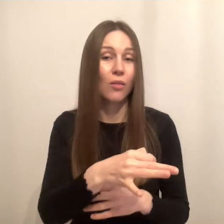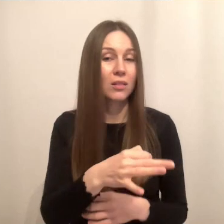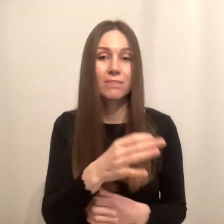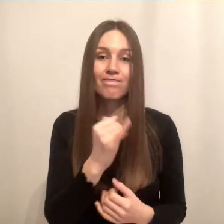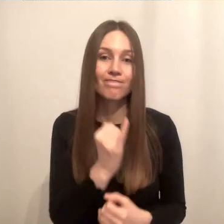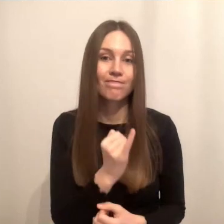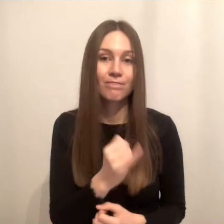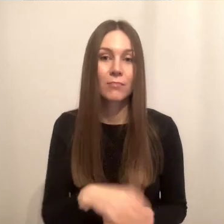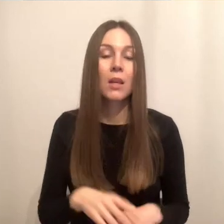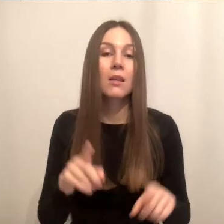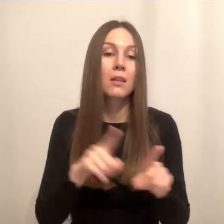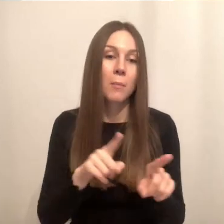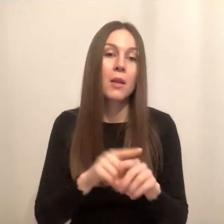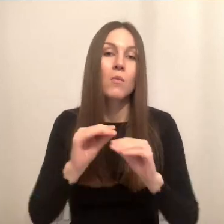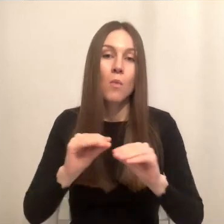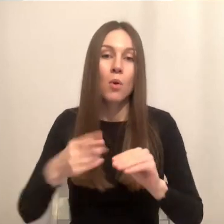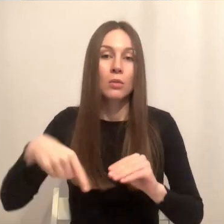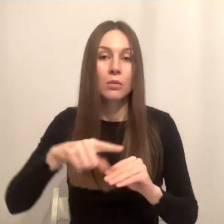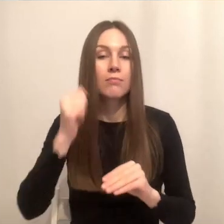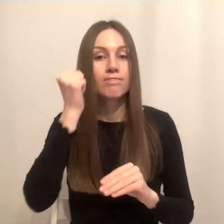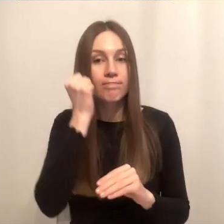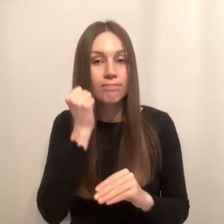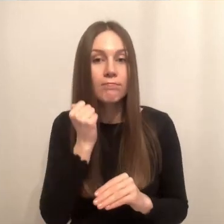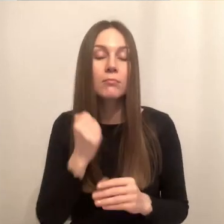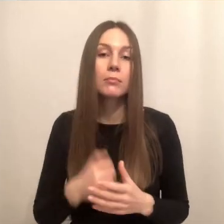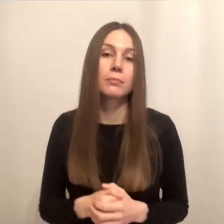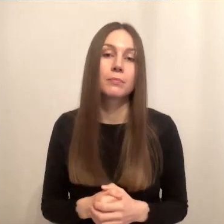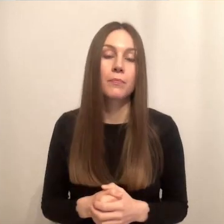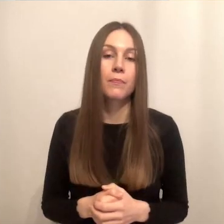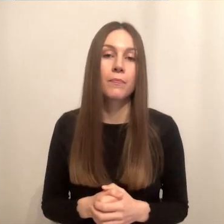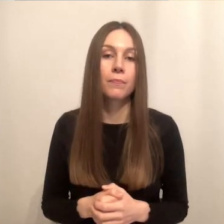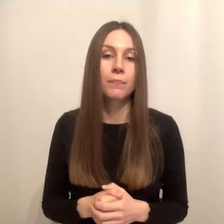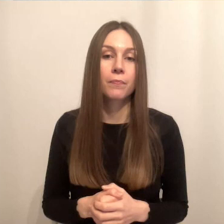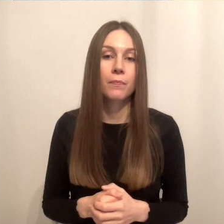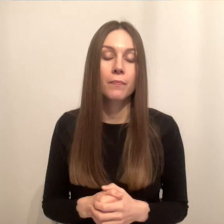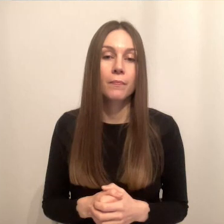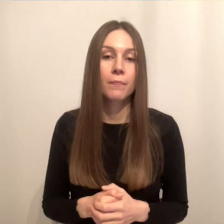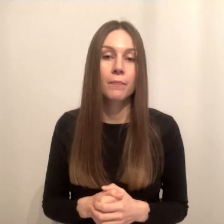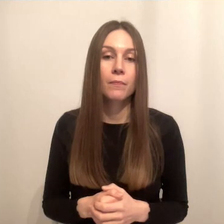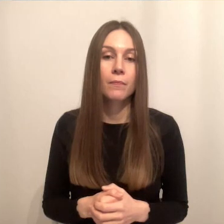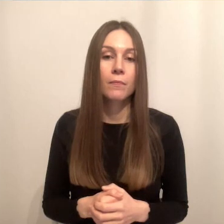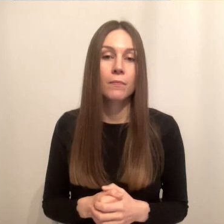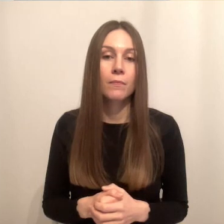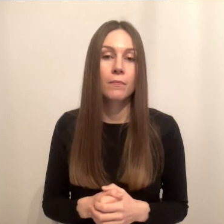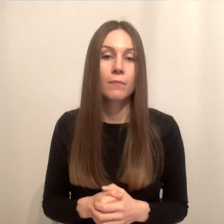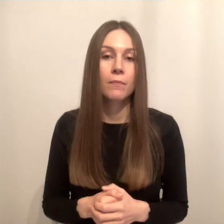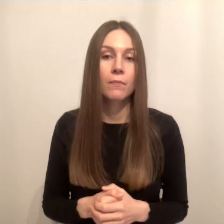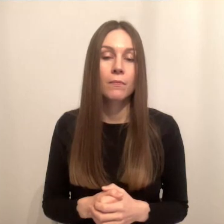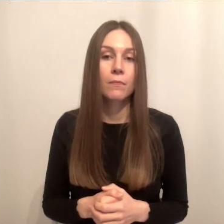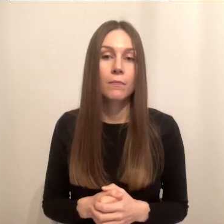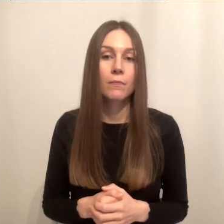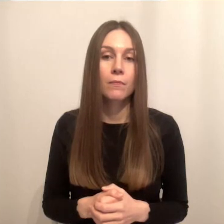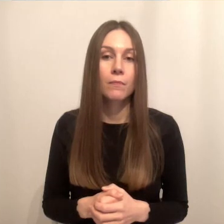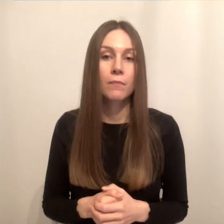ir sensatis mokytojų korpusas. Ir tai dar patvirtina tą taisyklę, kad na, ne investicijos